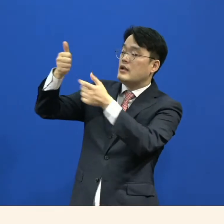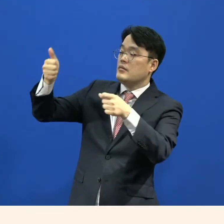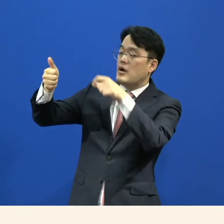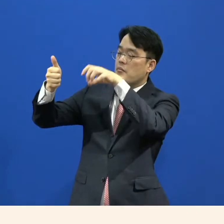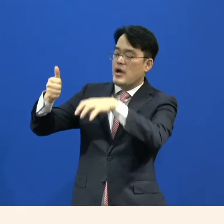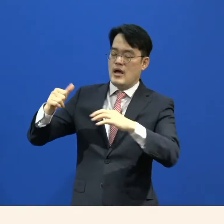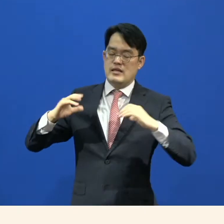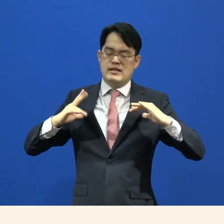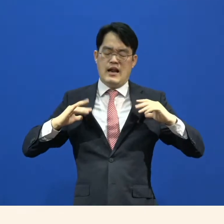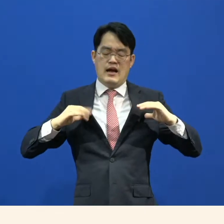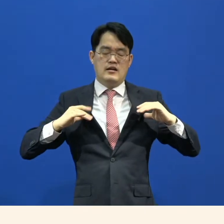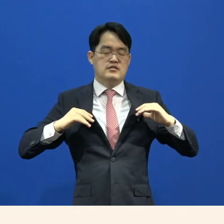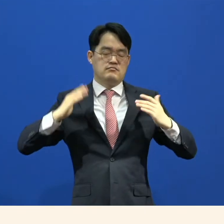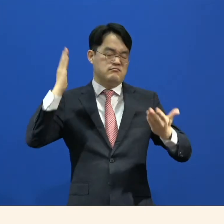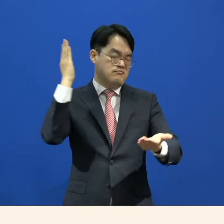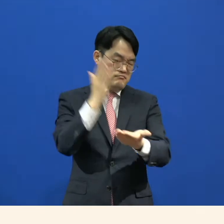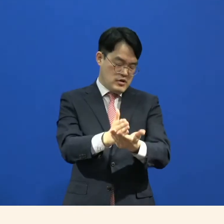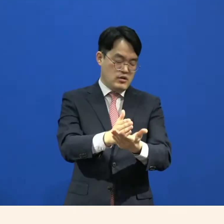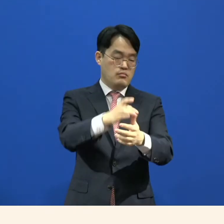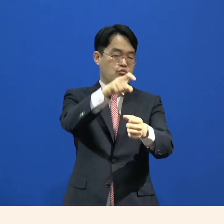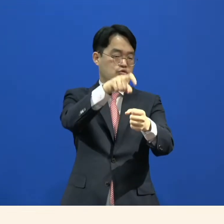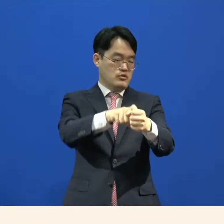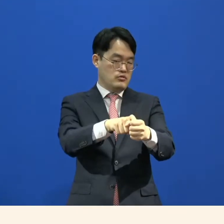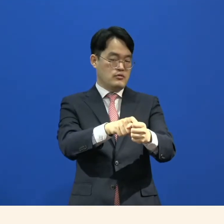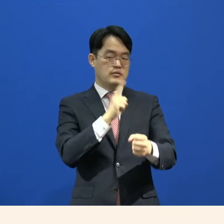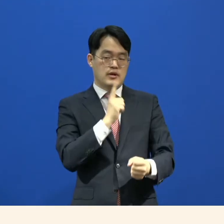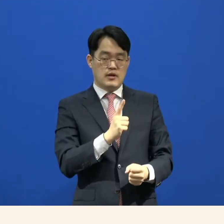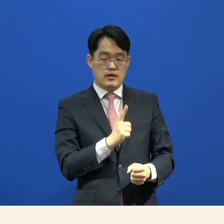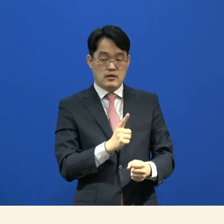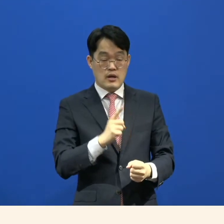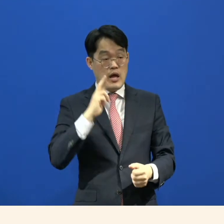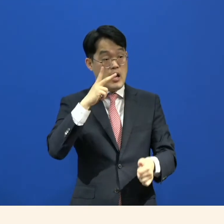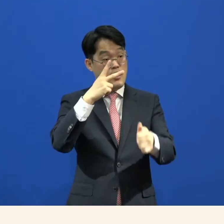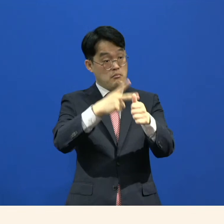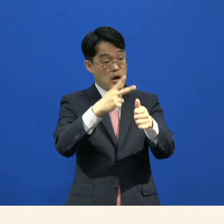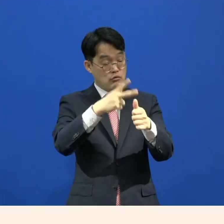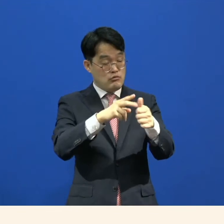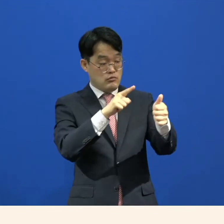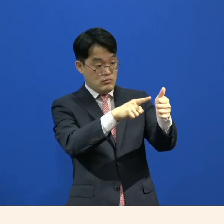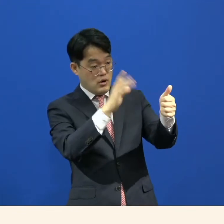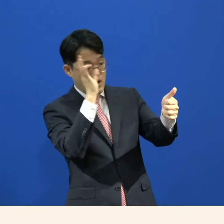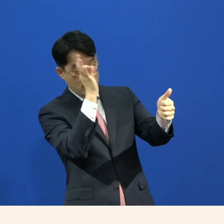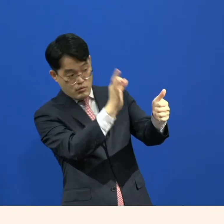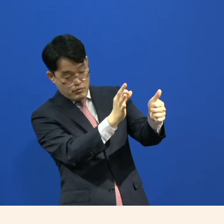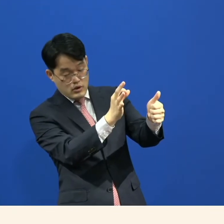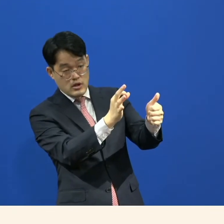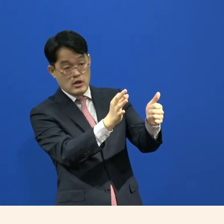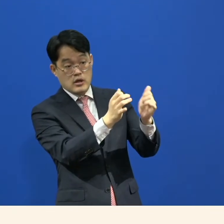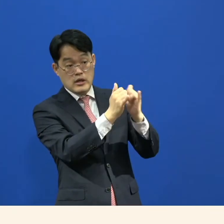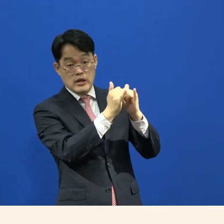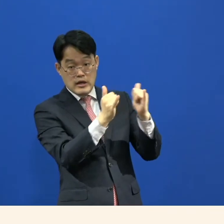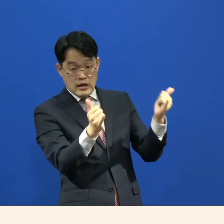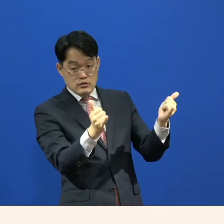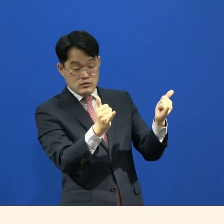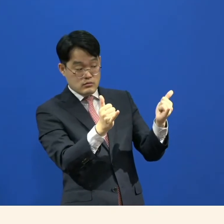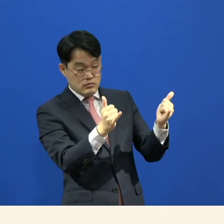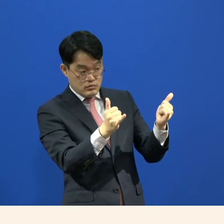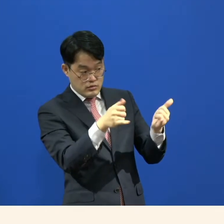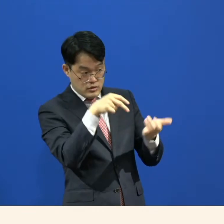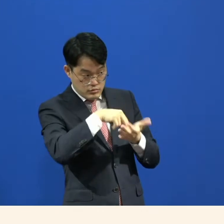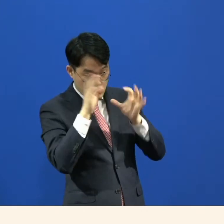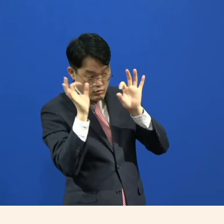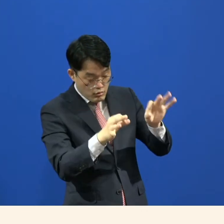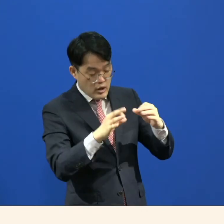자, 바울은 인간적으로 보면 자랑할 게 많았습니다. 그걸 빌립보서 3장 5절로 6절에서 말씀하고